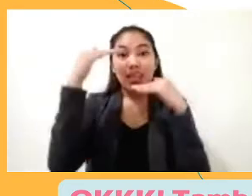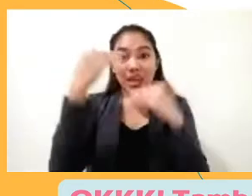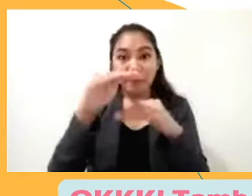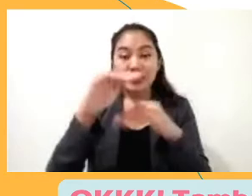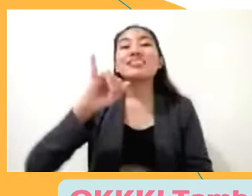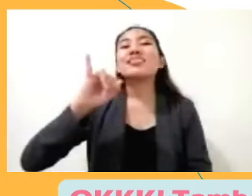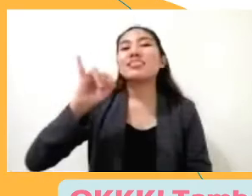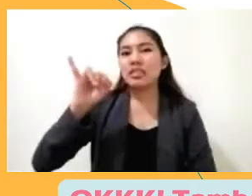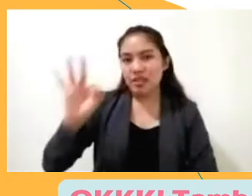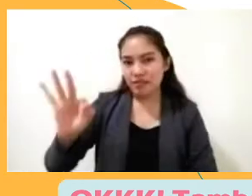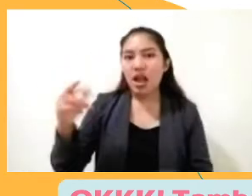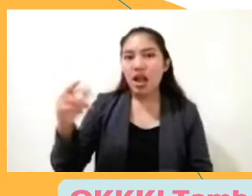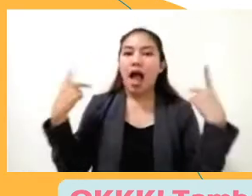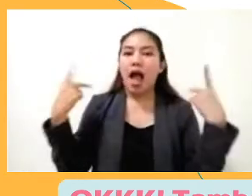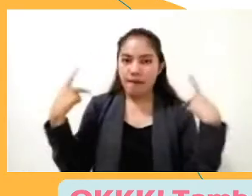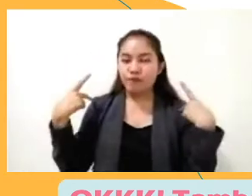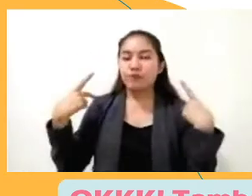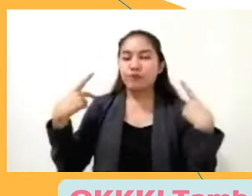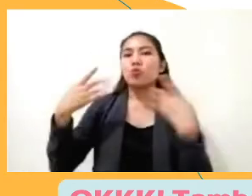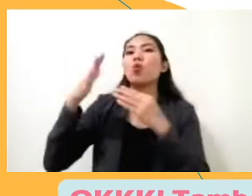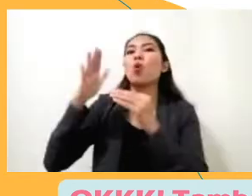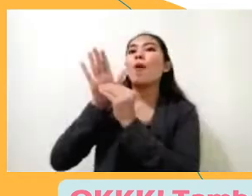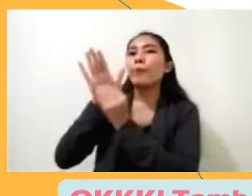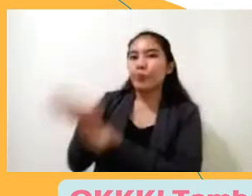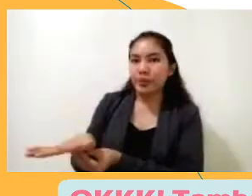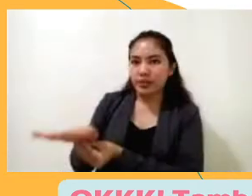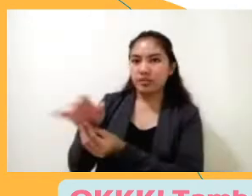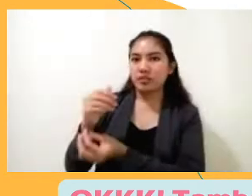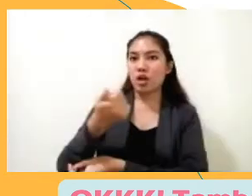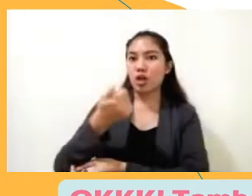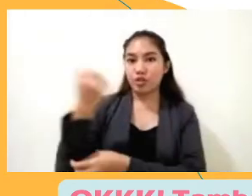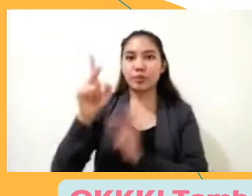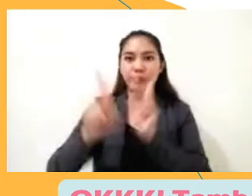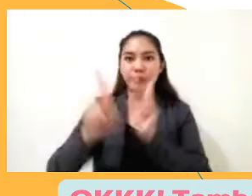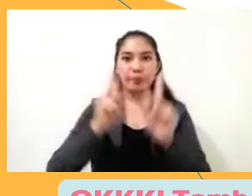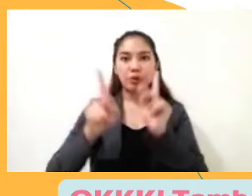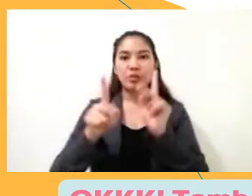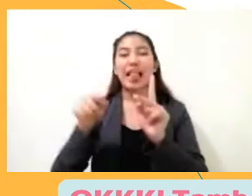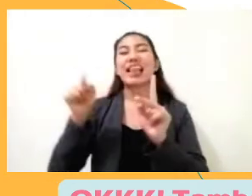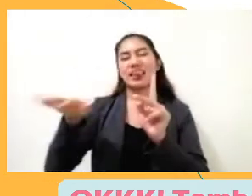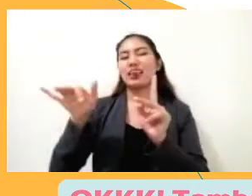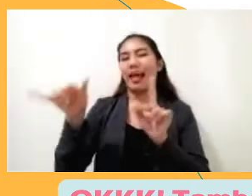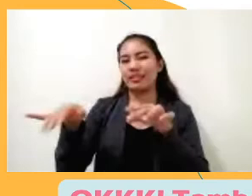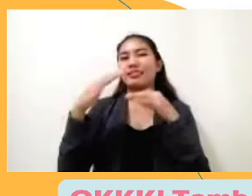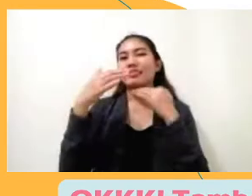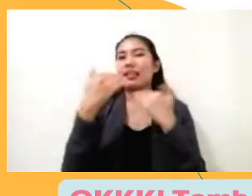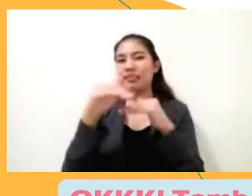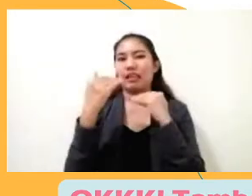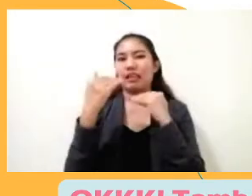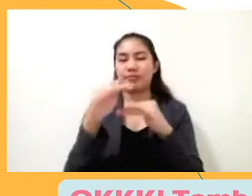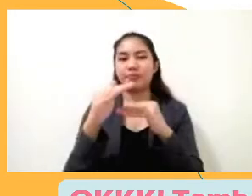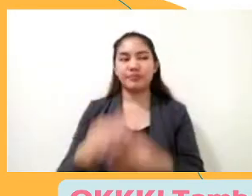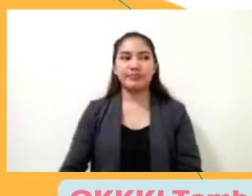sir, may mga nasasaktan sa ating mga ginagawa.